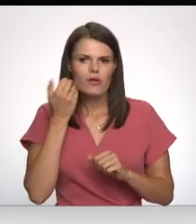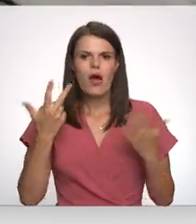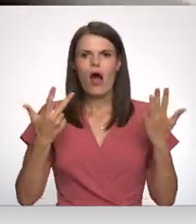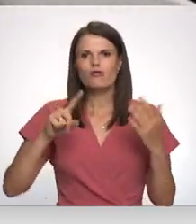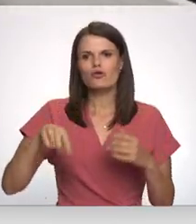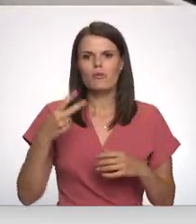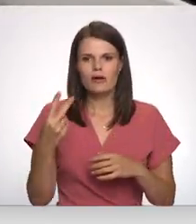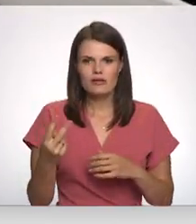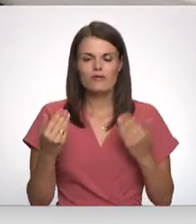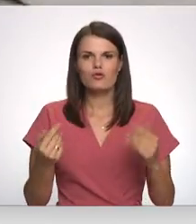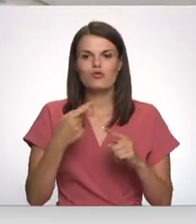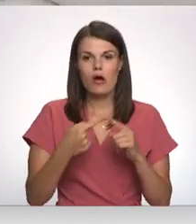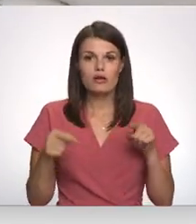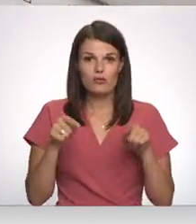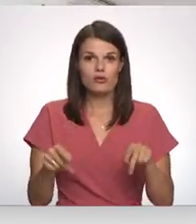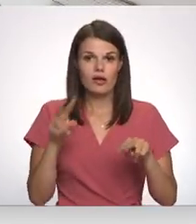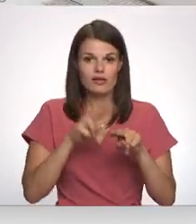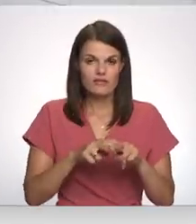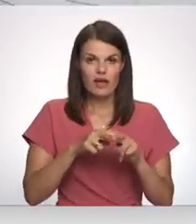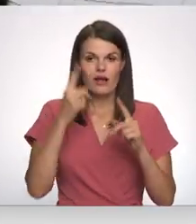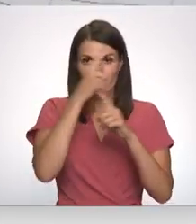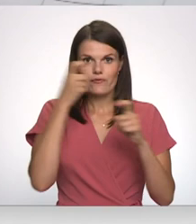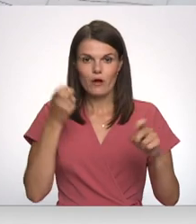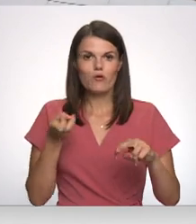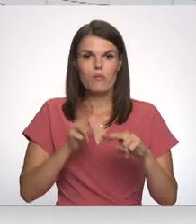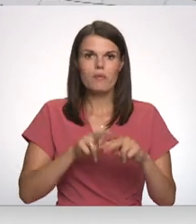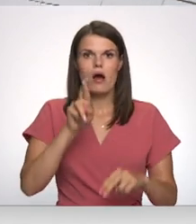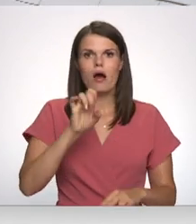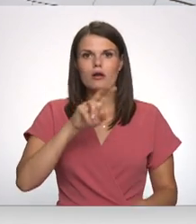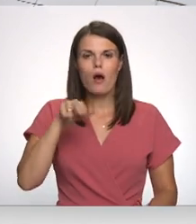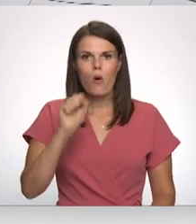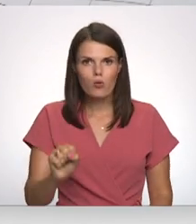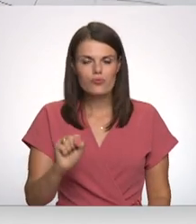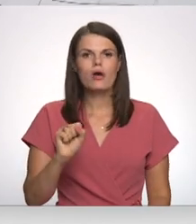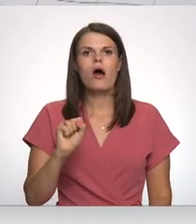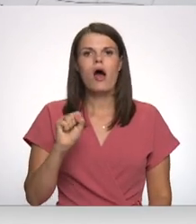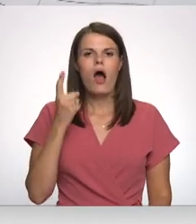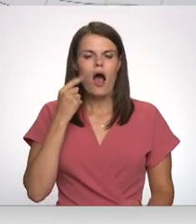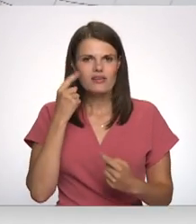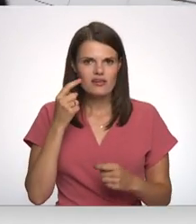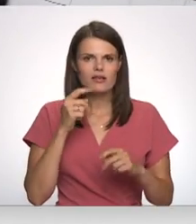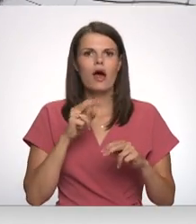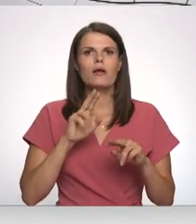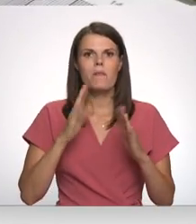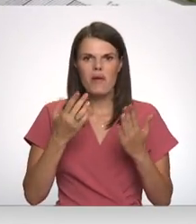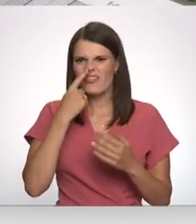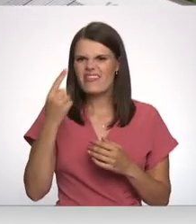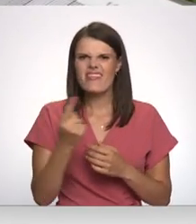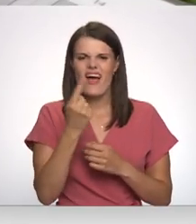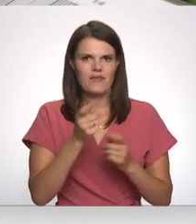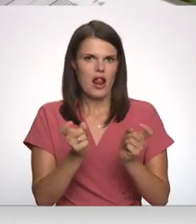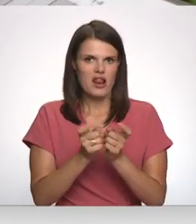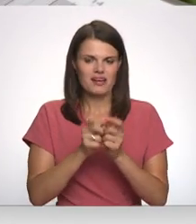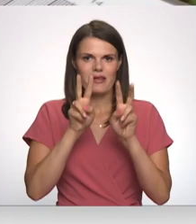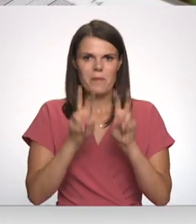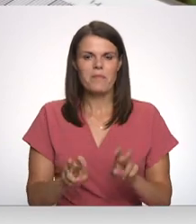8,2. Šai reizē no šīs vietas datus papildināja raudas asari un bārdainī akmeņgrauži, bet neviens lasis. Pētnieks